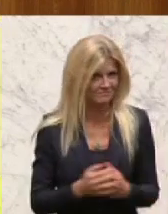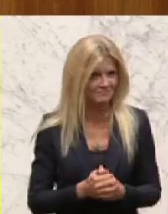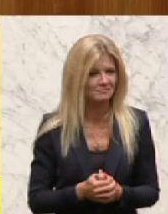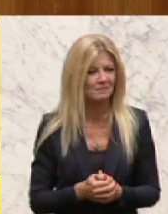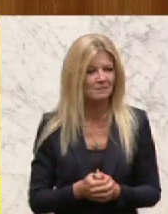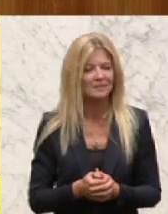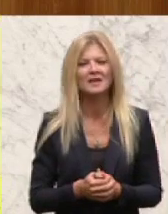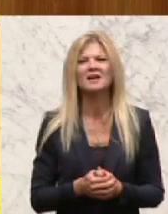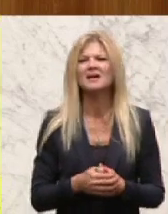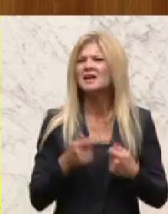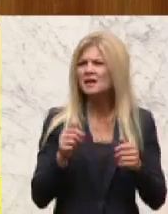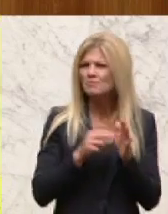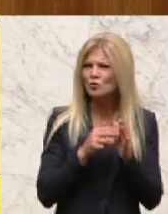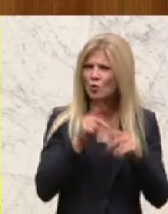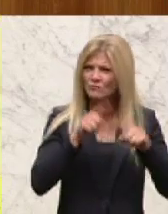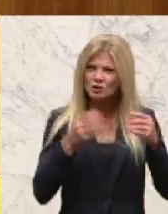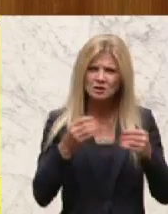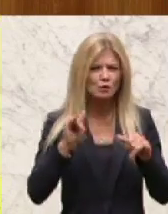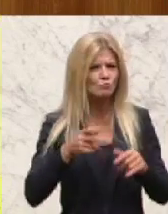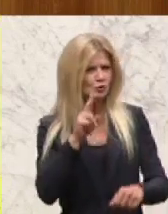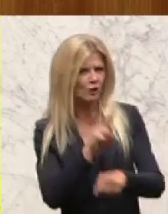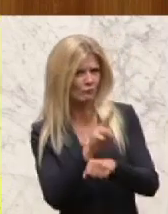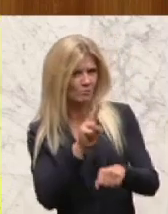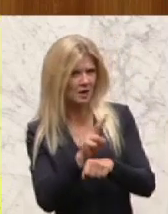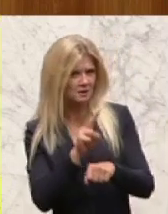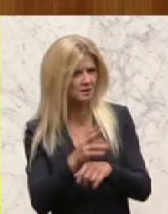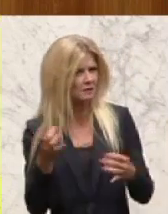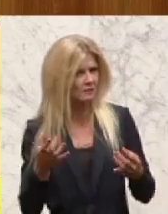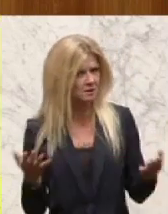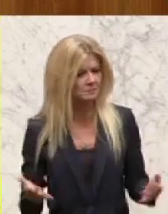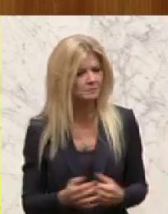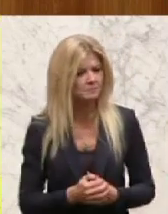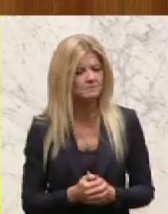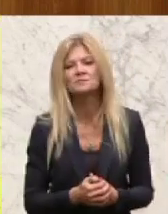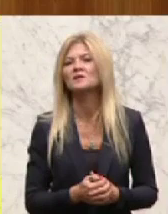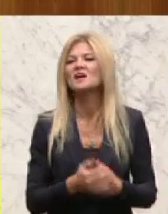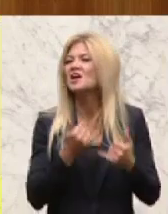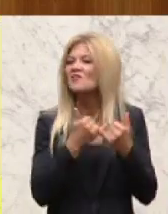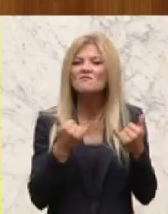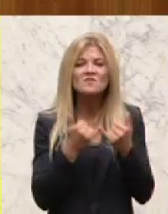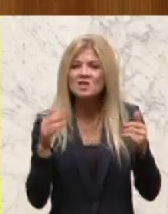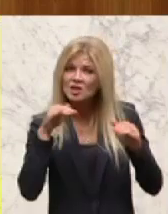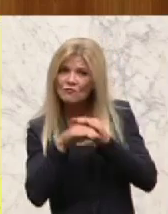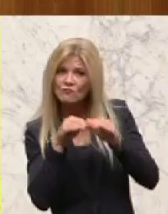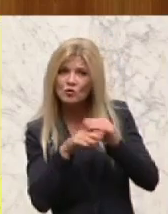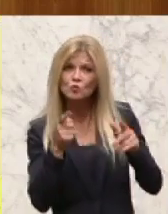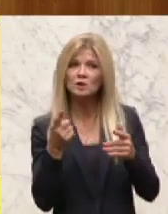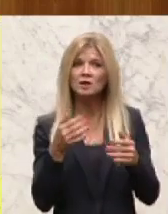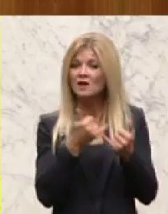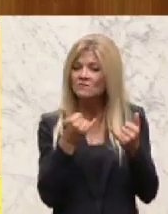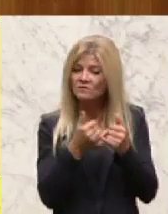da gibt es verschiedenste Dinge, die noch zu beachten sind. Diese Fragen der Unterbringungen auf anderen